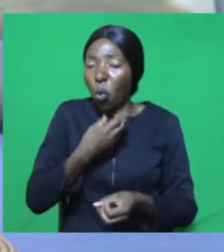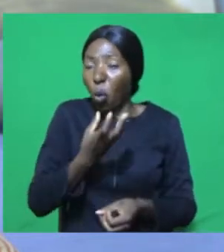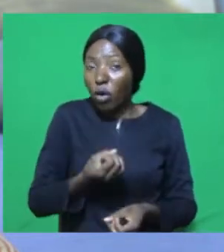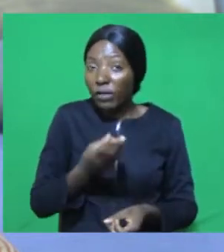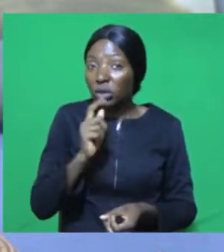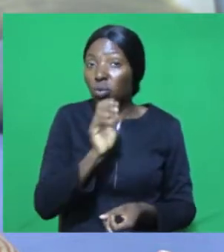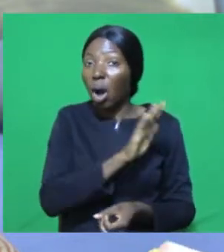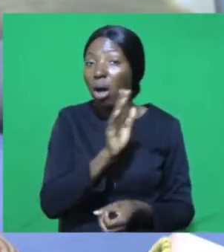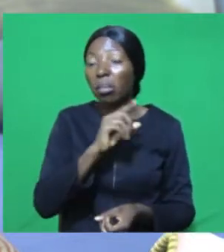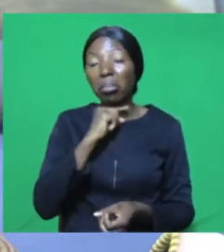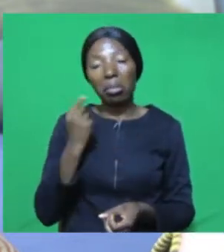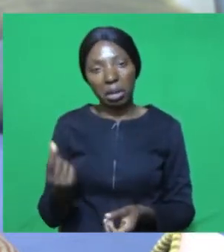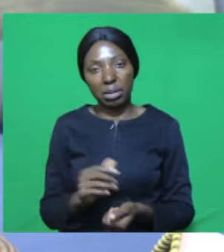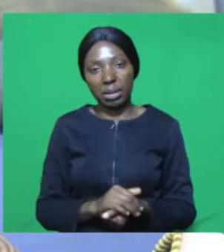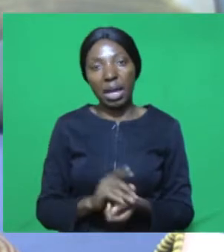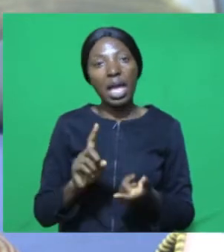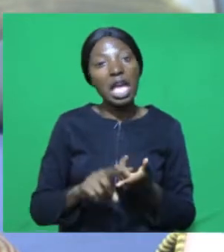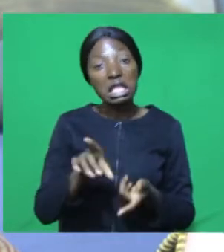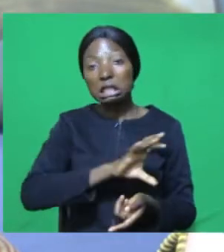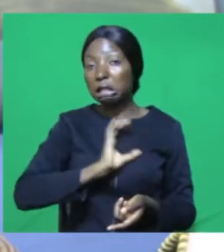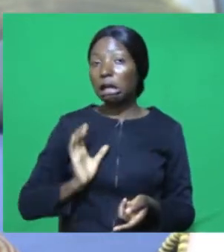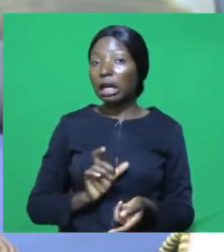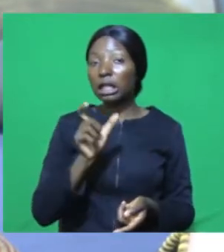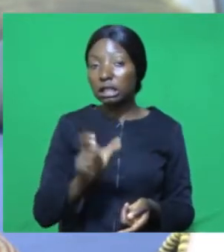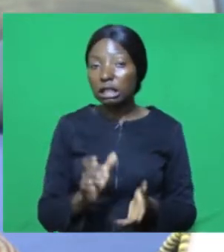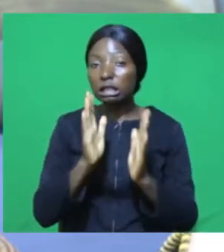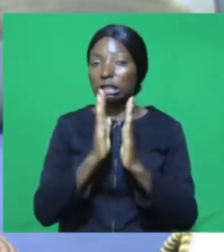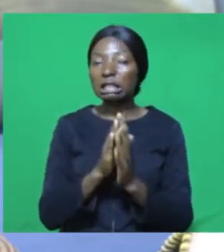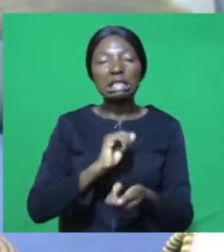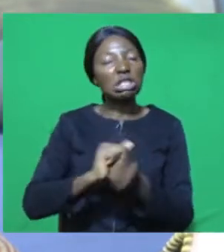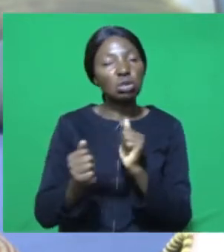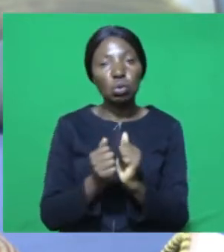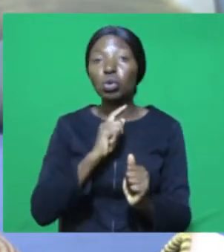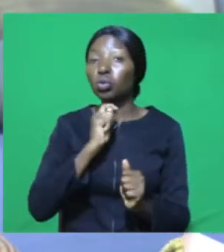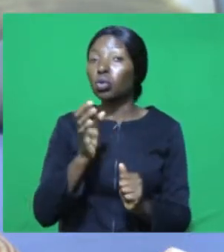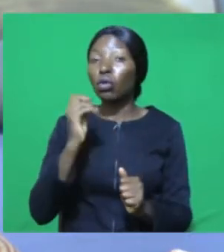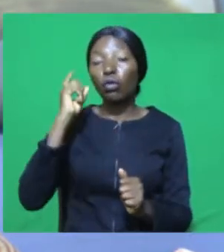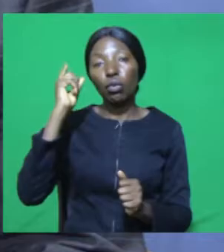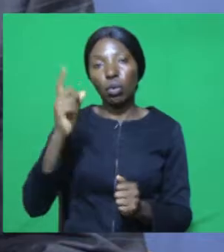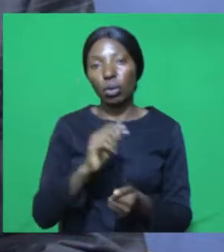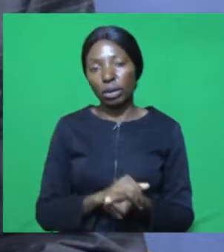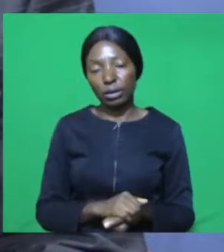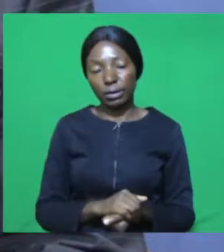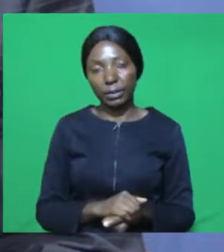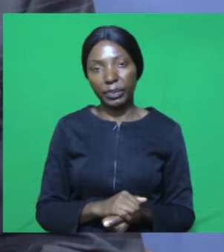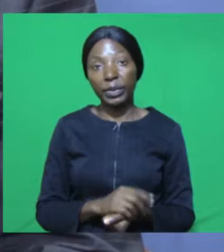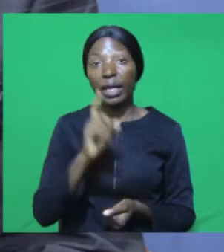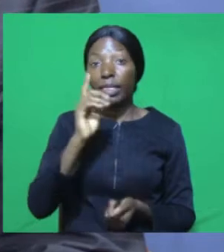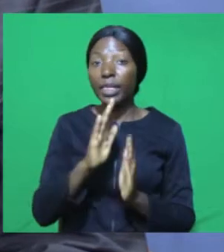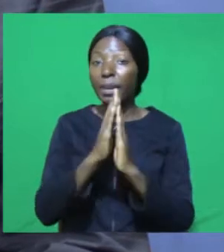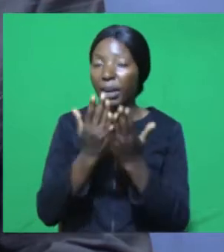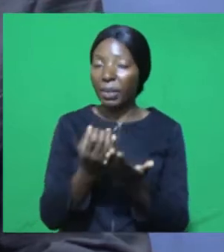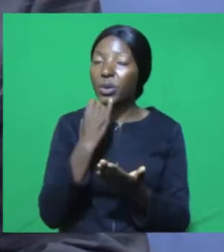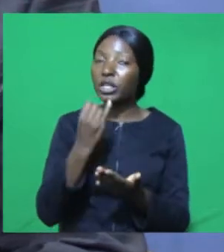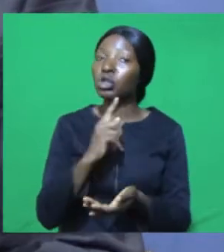Kwanzi the Christian church yakawisira chokwadi chamwari pasi. Yes. Ndizvozvo. Shoko ramwari